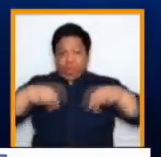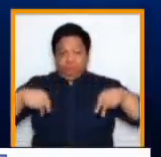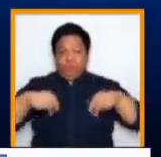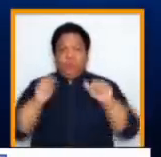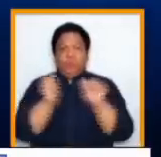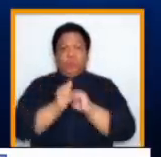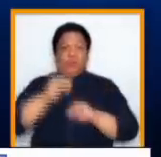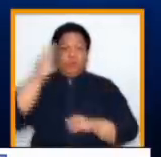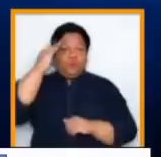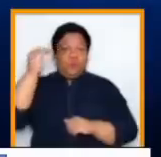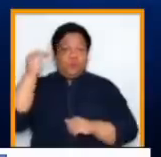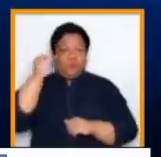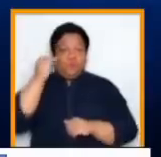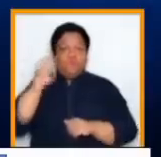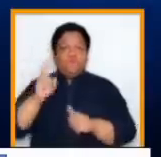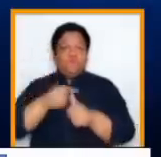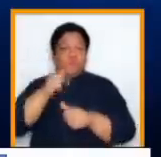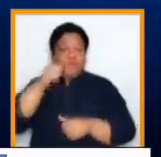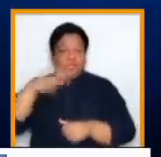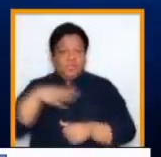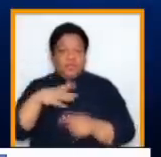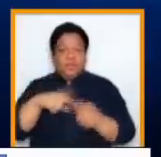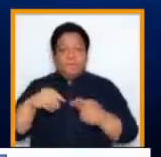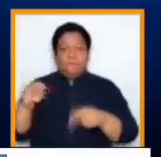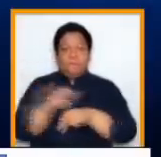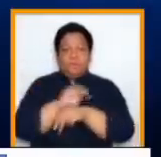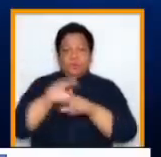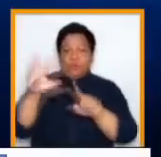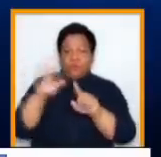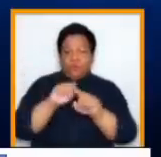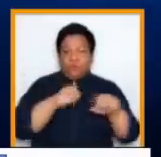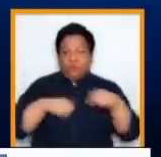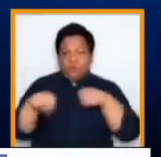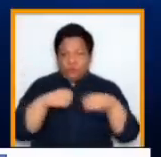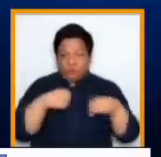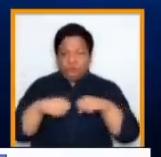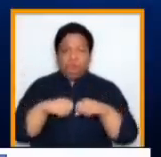Kim Jong-suk at Minister of Culture, Sports and Tourism Hwang Hee.